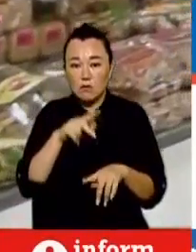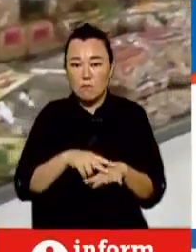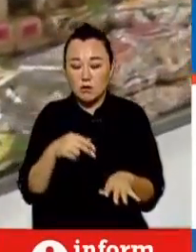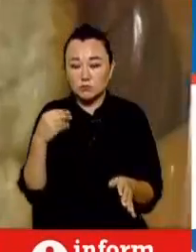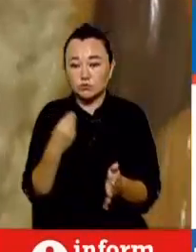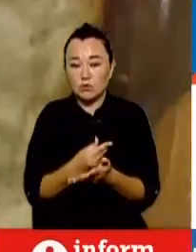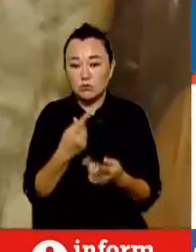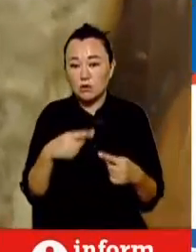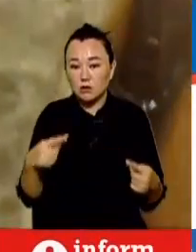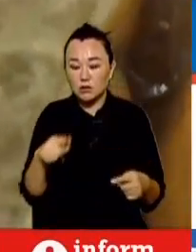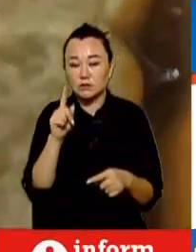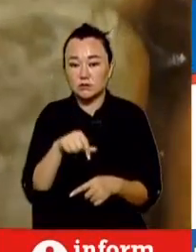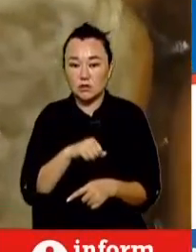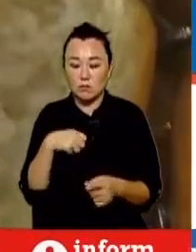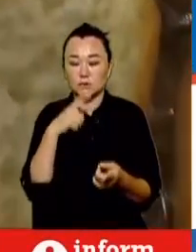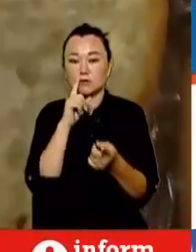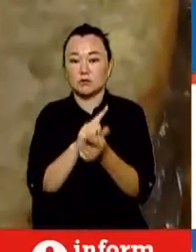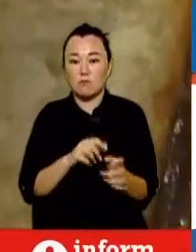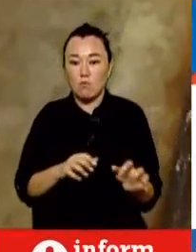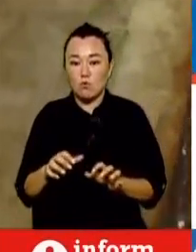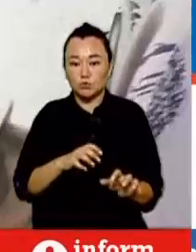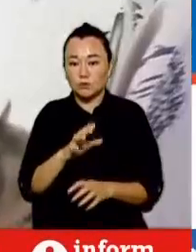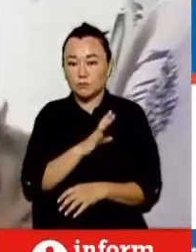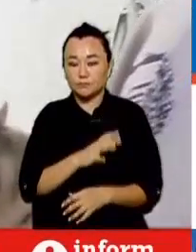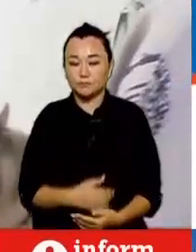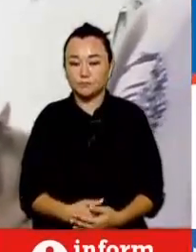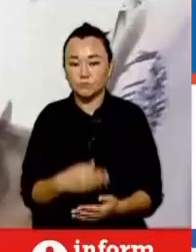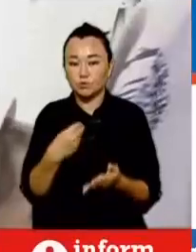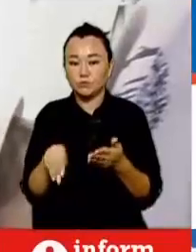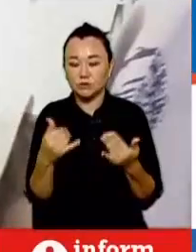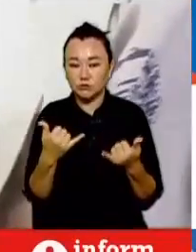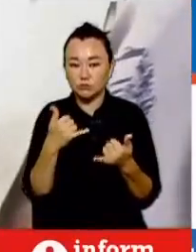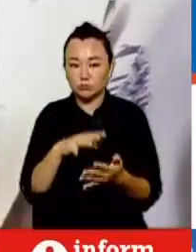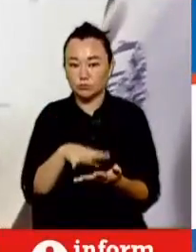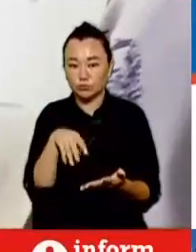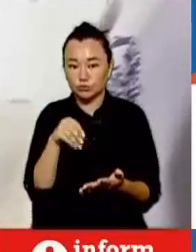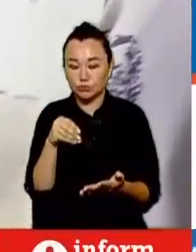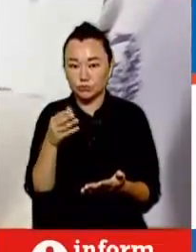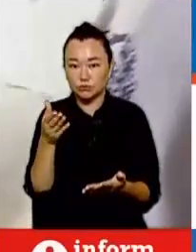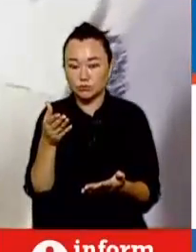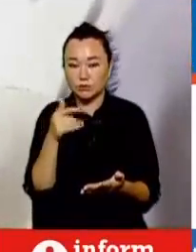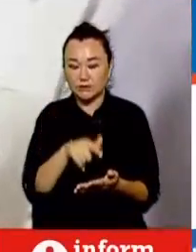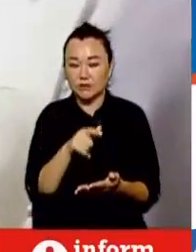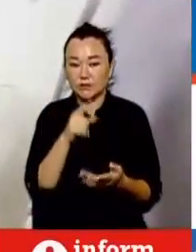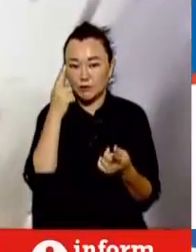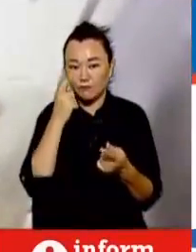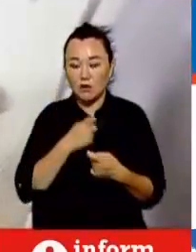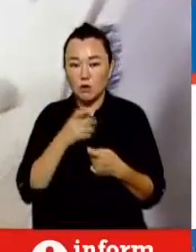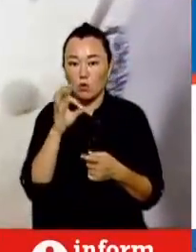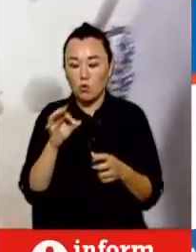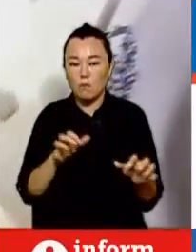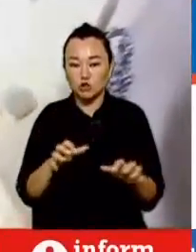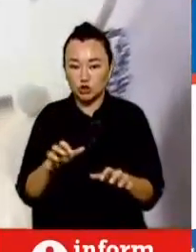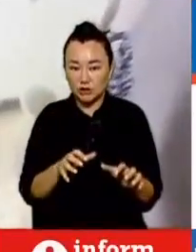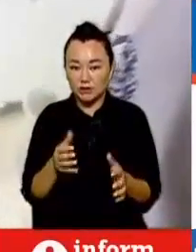полицейских, ведь некоторые сами сталкивались с мошенниками. Купила сегодня булочку, и здесь информация о